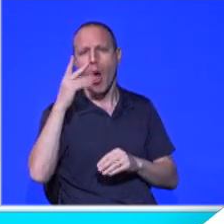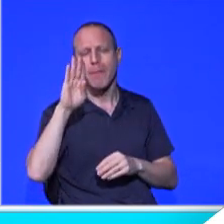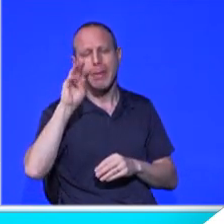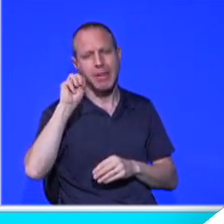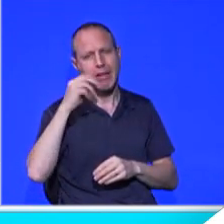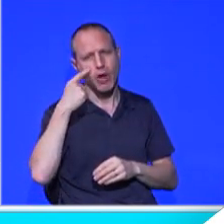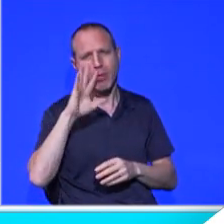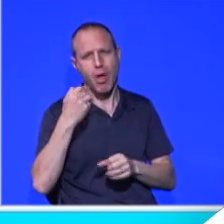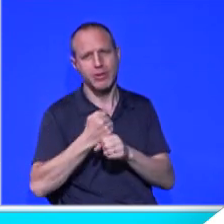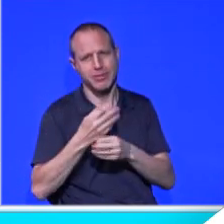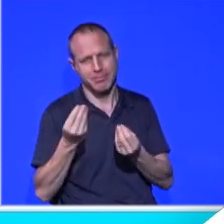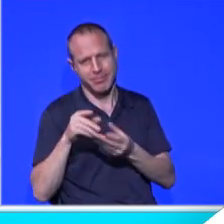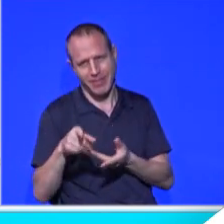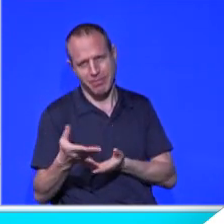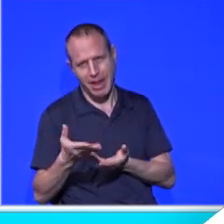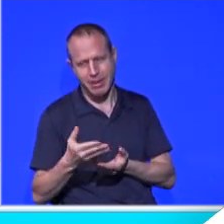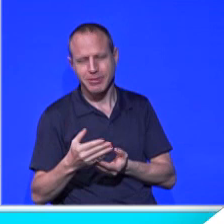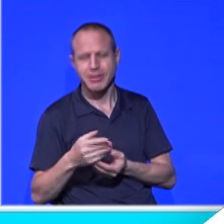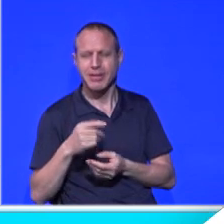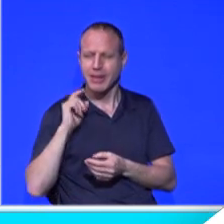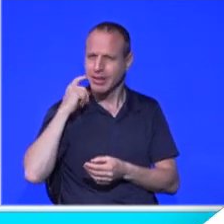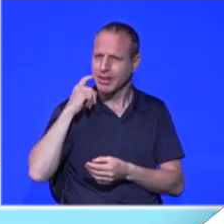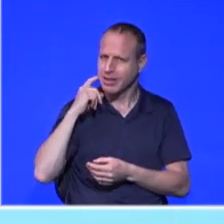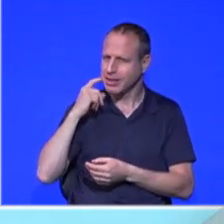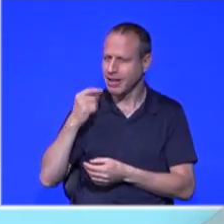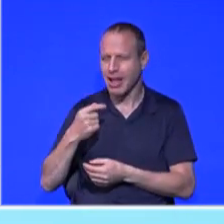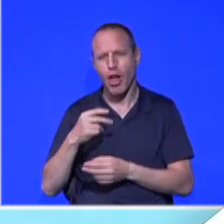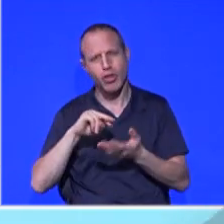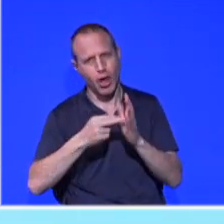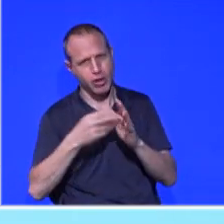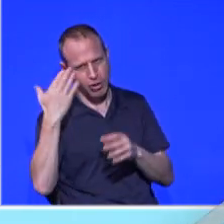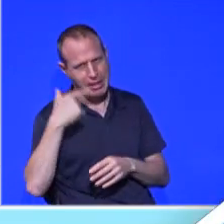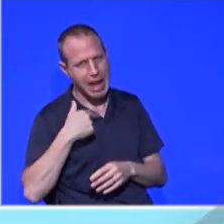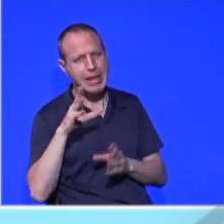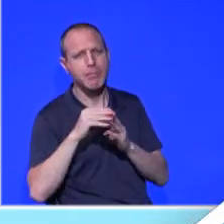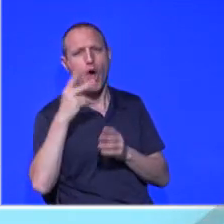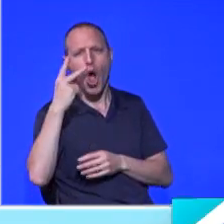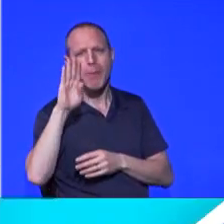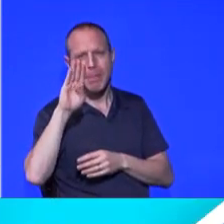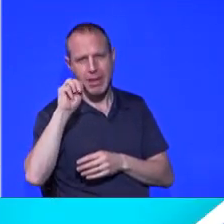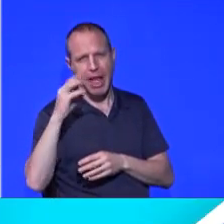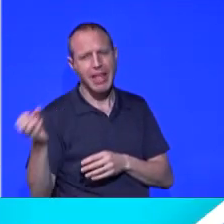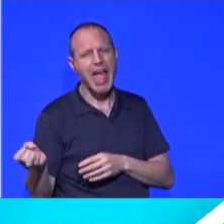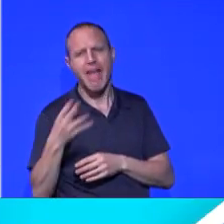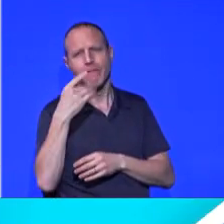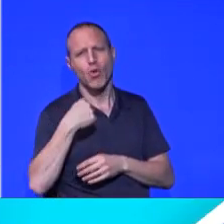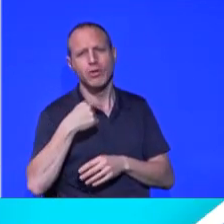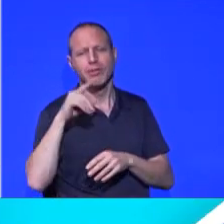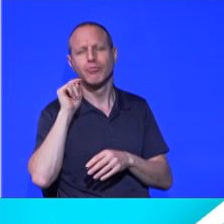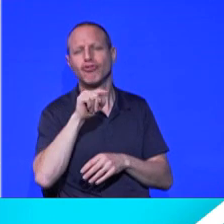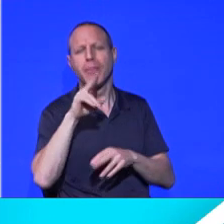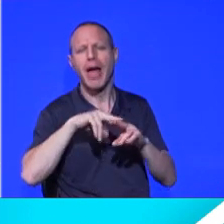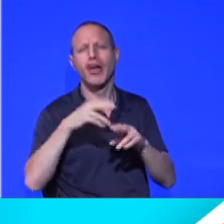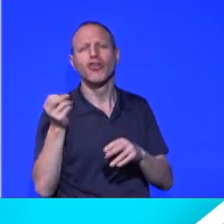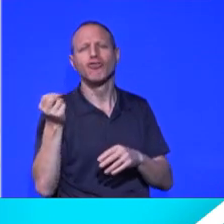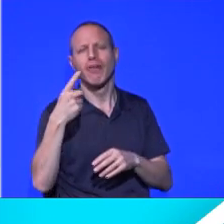הזה. אבל אני רוצה לתאר לך לאן אני חושב... התוכנית שהייתה לי עם קובי מידן, עיפו אותי משם אחרי שבוע, אני לא חושבת